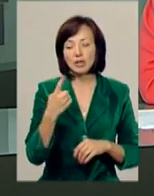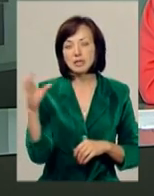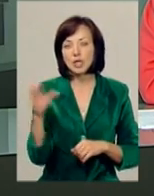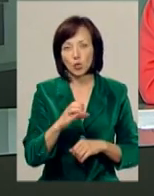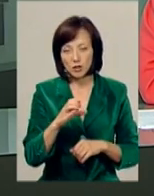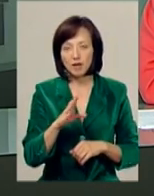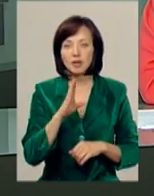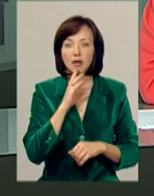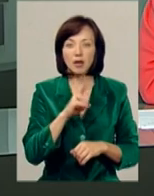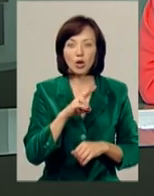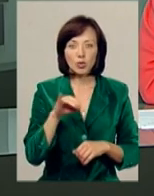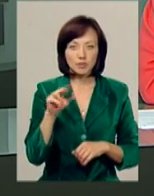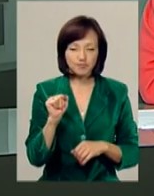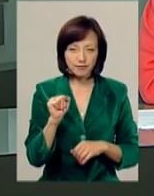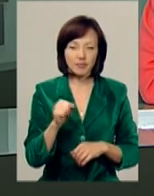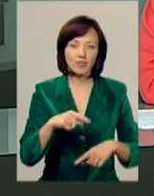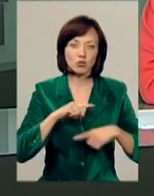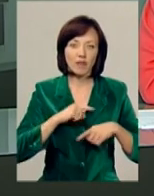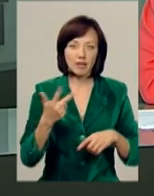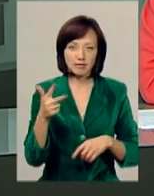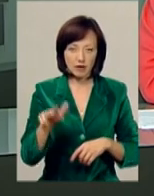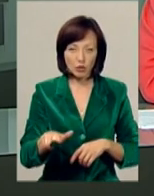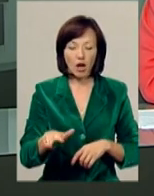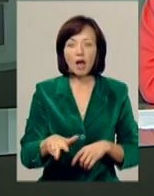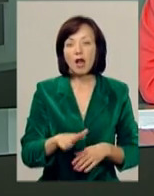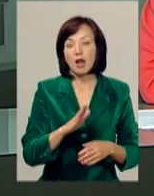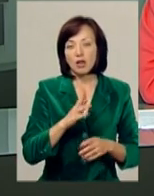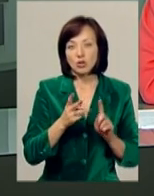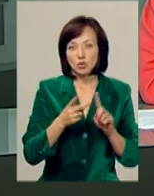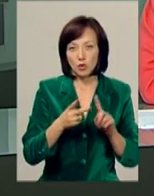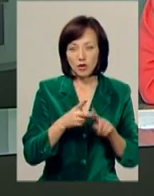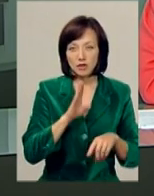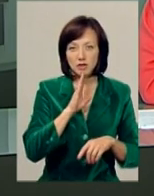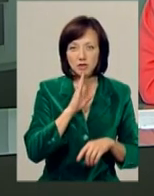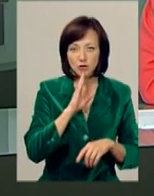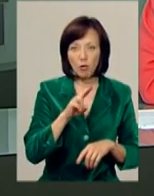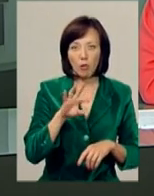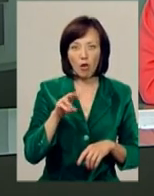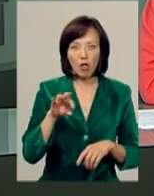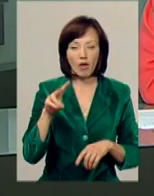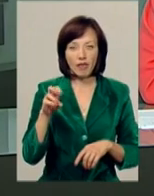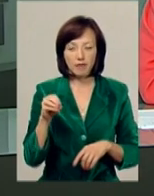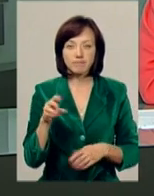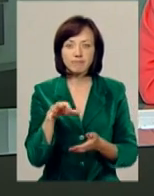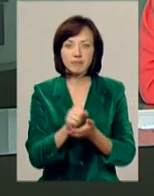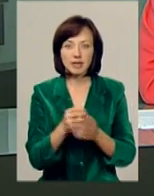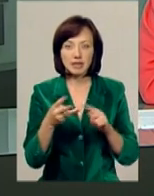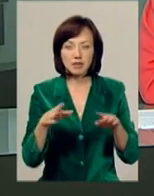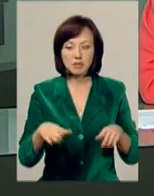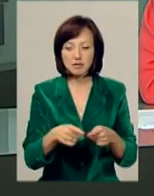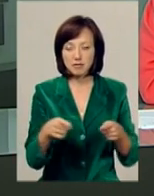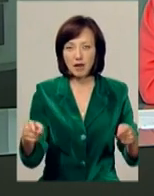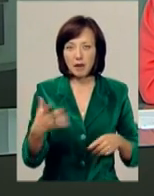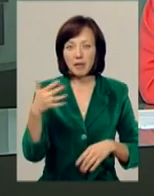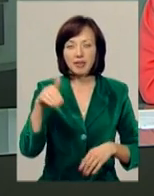секунда Людмила оляновська фінішувала третьою Вікторія Калюжна із Полонного виграла бронзу на дистанції 5